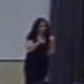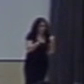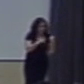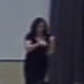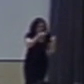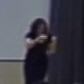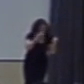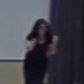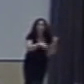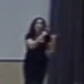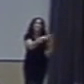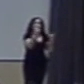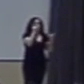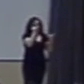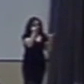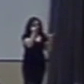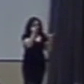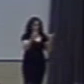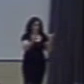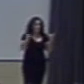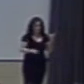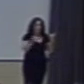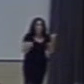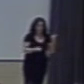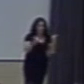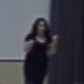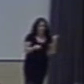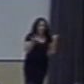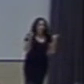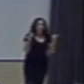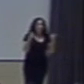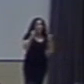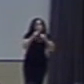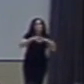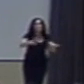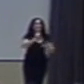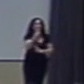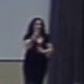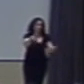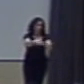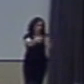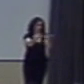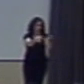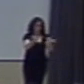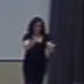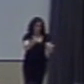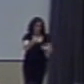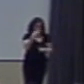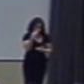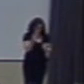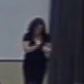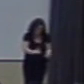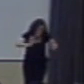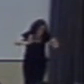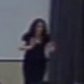és humà, és comunicació, no? S'adreça a la societat. I aquí és on crec que en aquesta